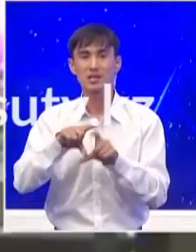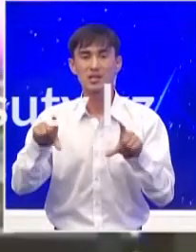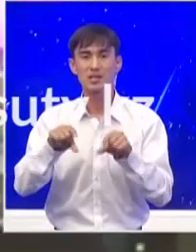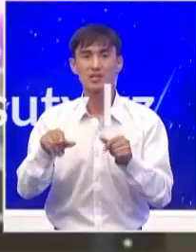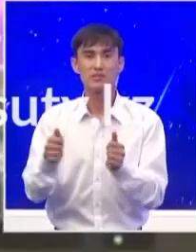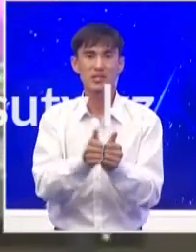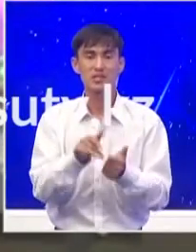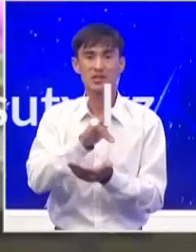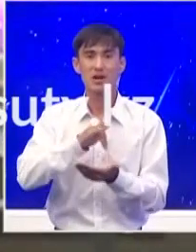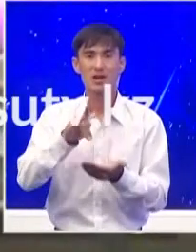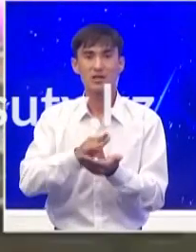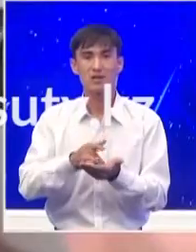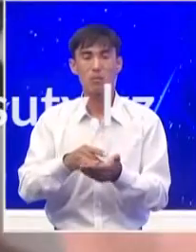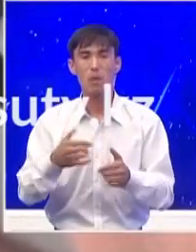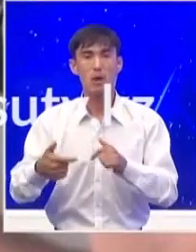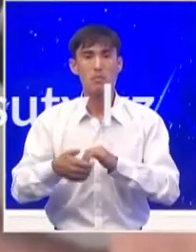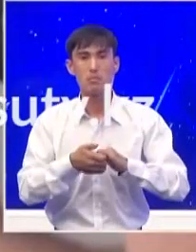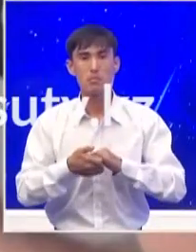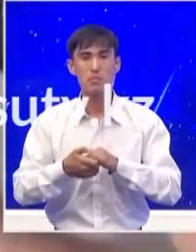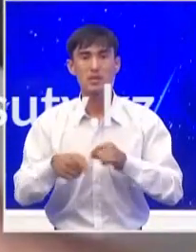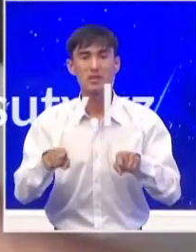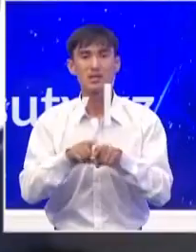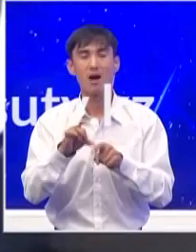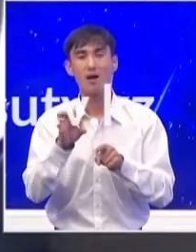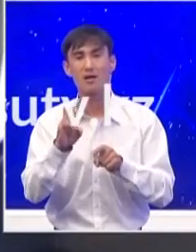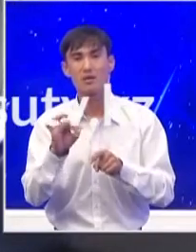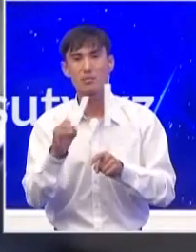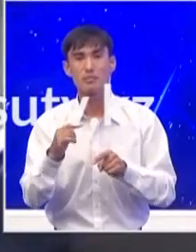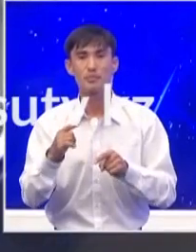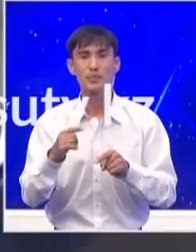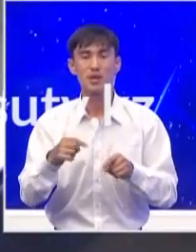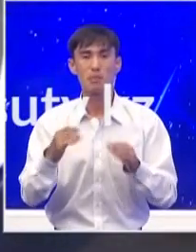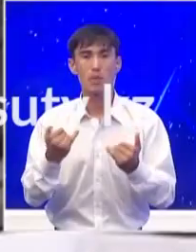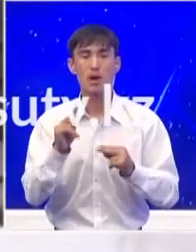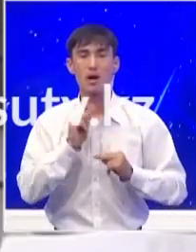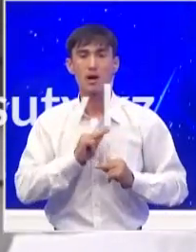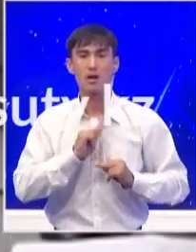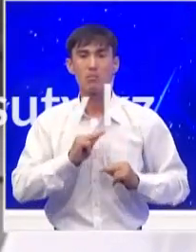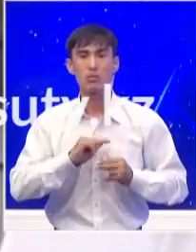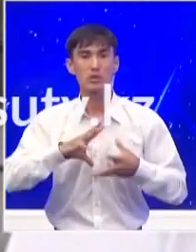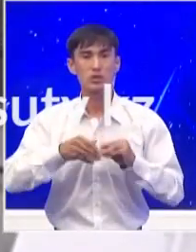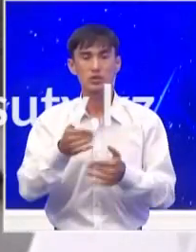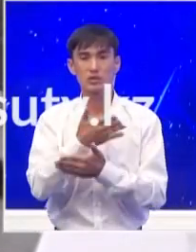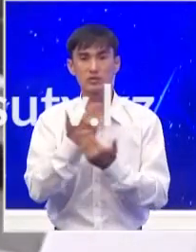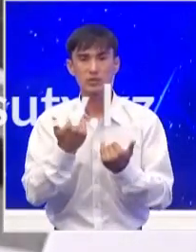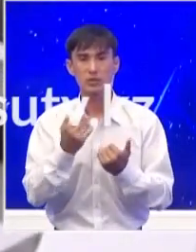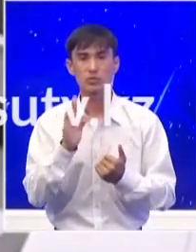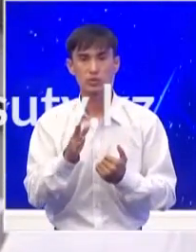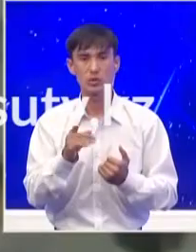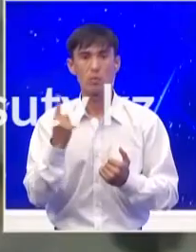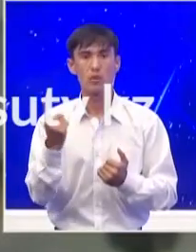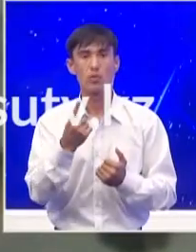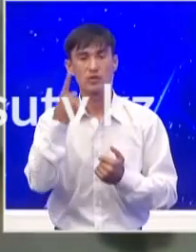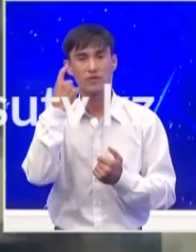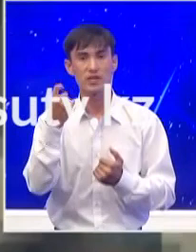праге создан особый отдел по борьбе с эпидемиологическими хакерами однако пока работа не принесла ощутимых результатов по одной